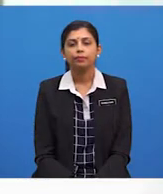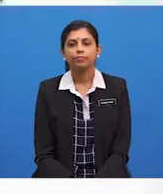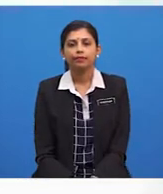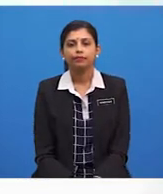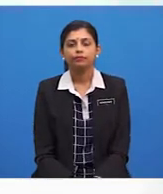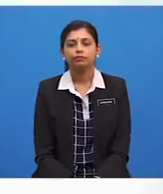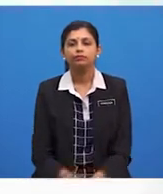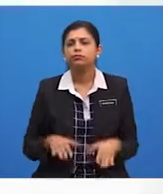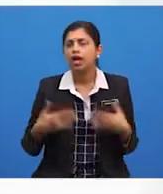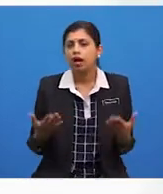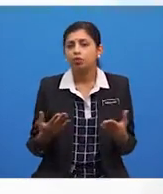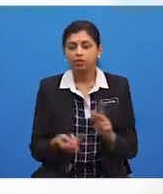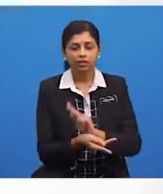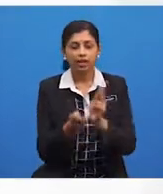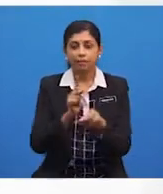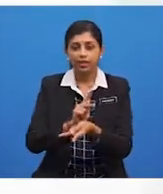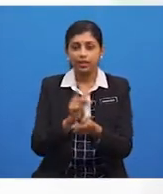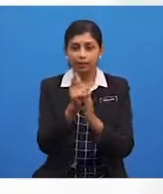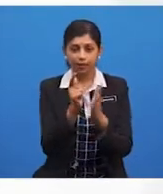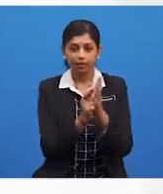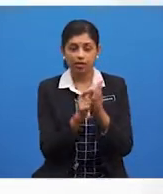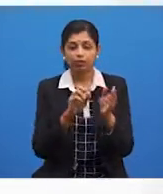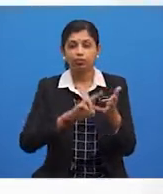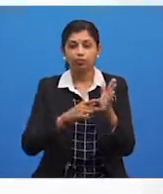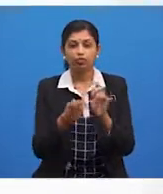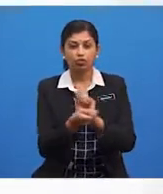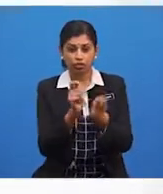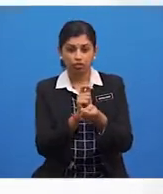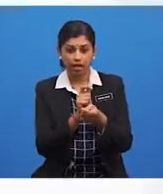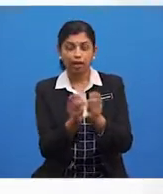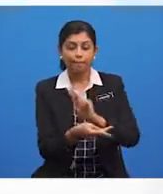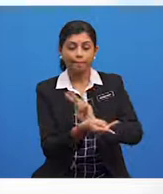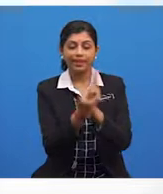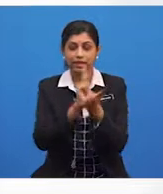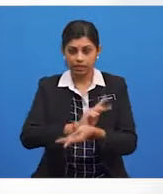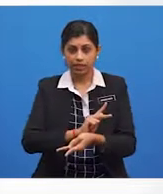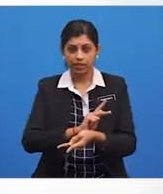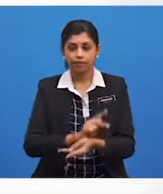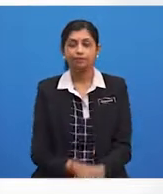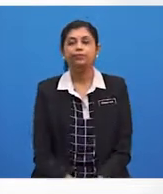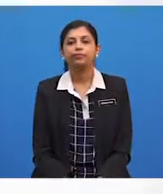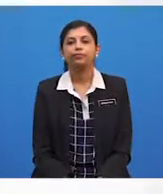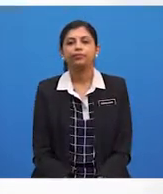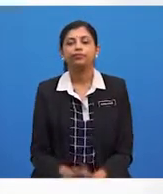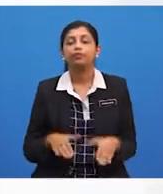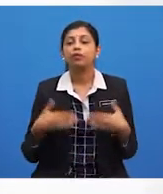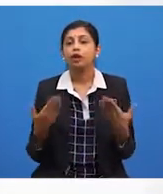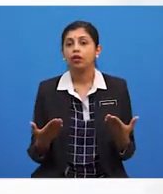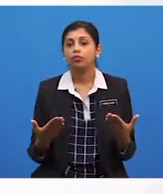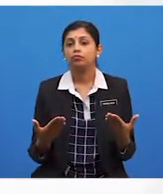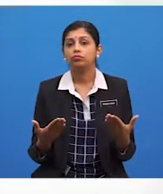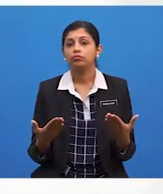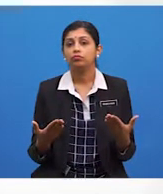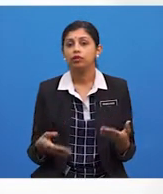Baiklah, pindaan perlembagaan boleh dibuat melalui empat cara. Cara pindaan perlembagaan yang pertama